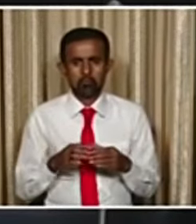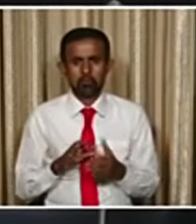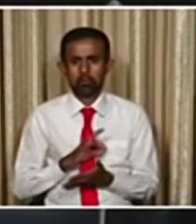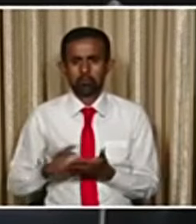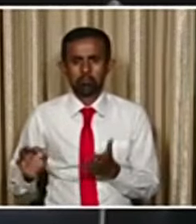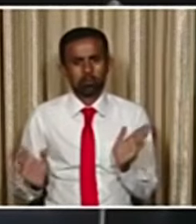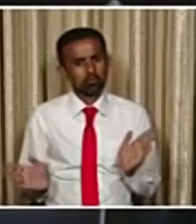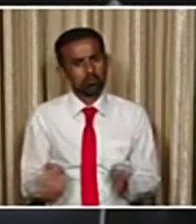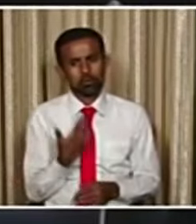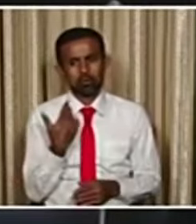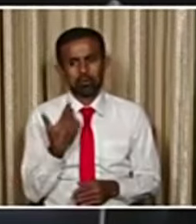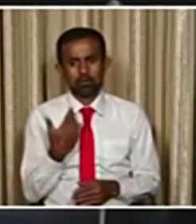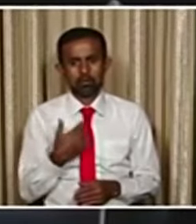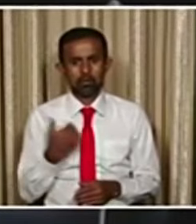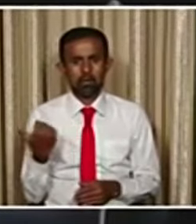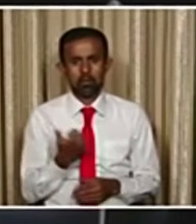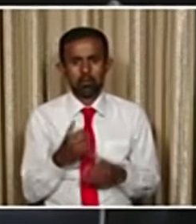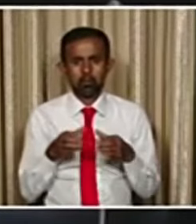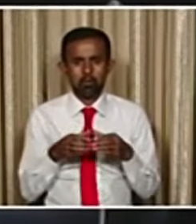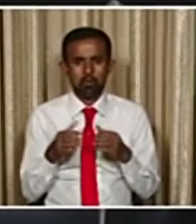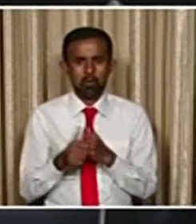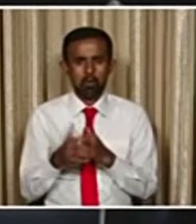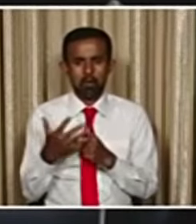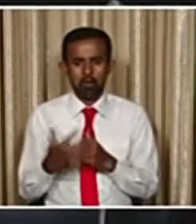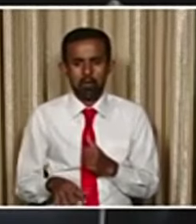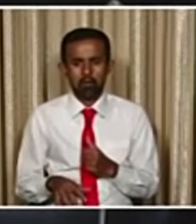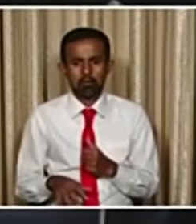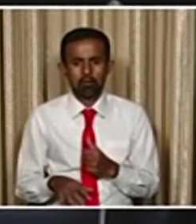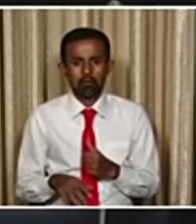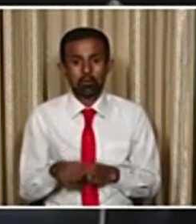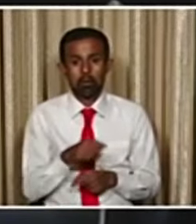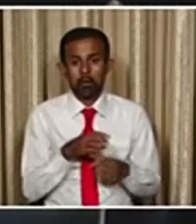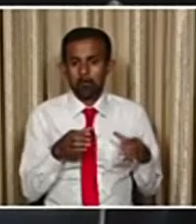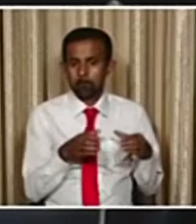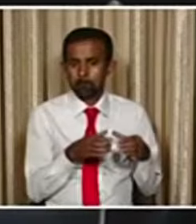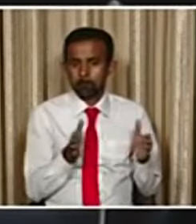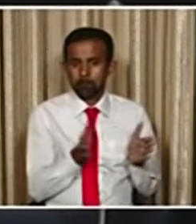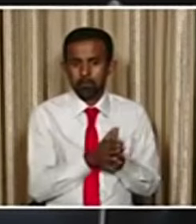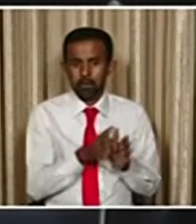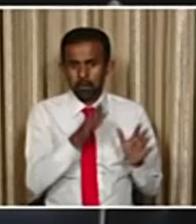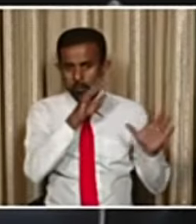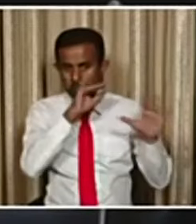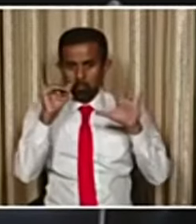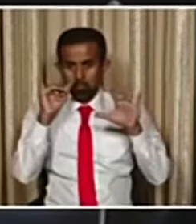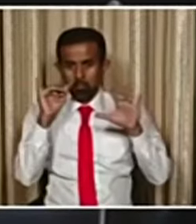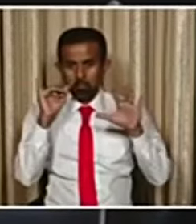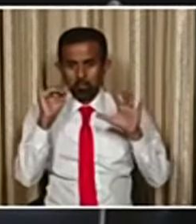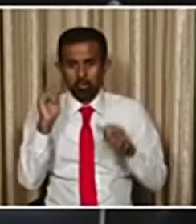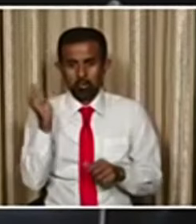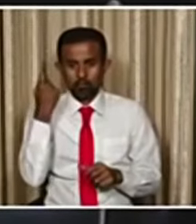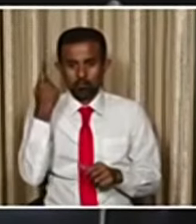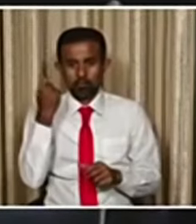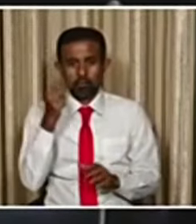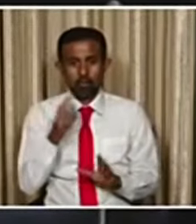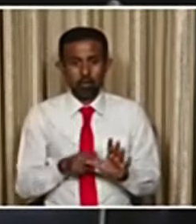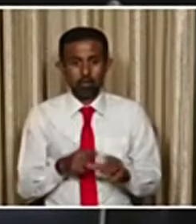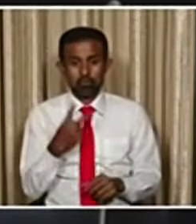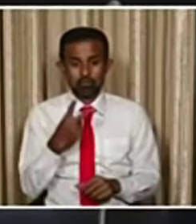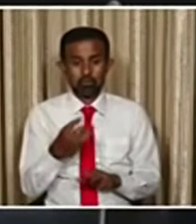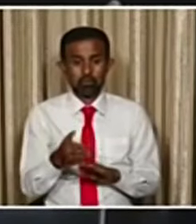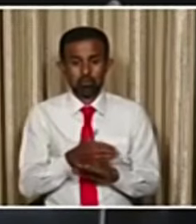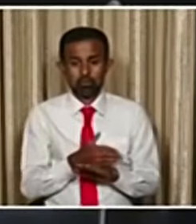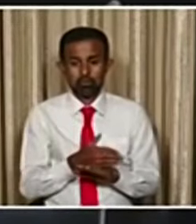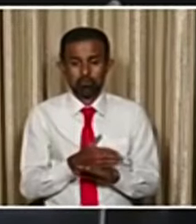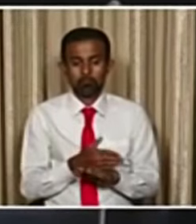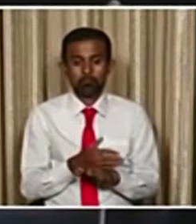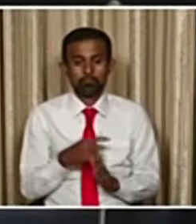යන්න. අපි අලුත් පක්ෂයක් ඇති කරා. ඒ පක්ෂයත් එක්ක අපි මාස 6කින් ජයග්‍රහණත් කරගෙන අවුරුදු දෙකක් යන්න